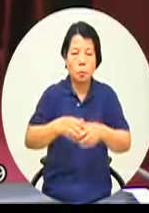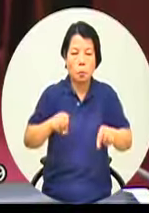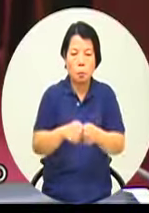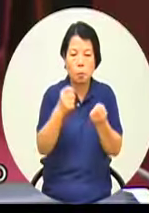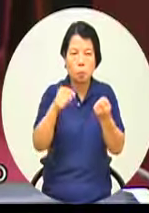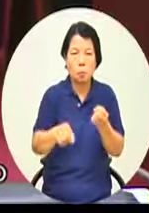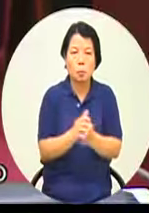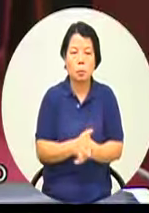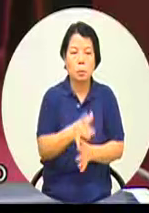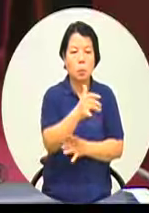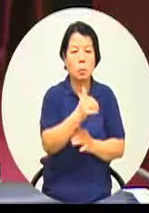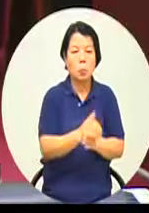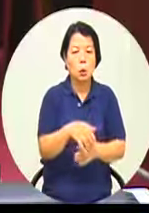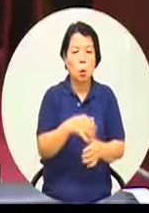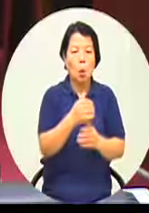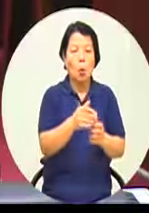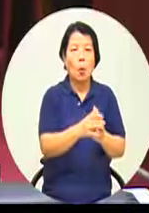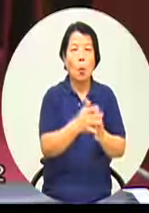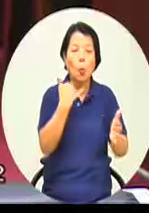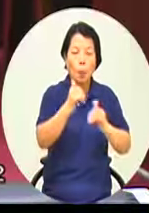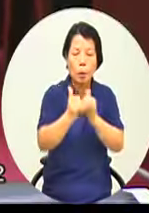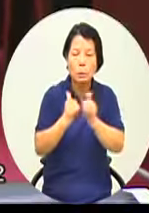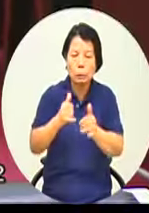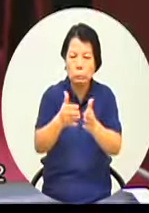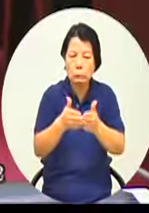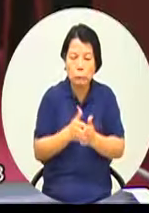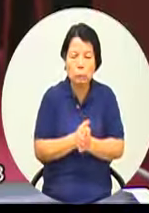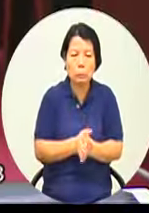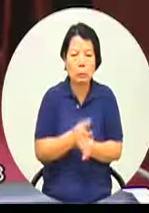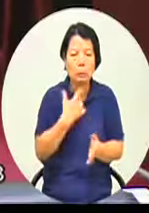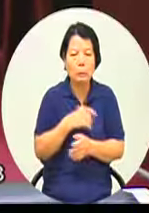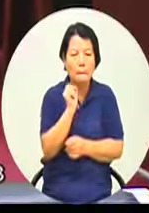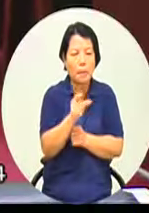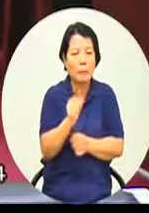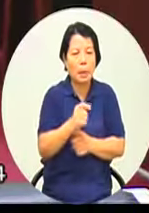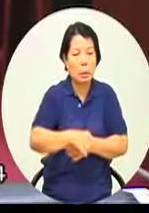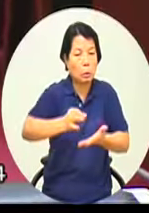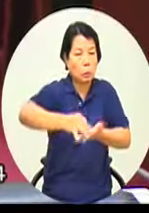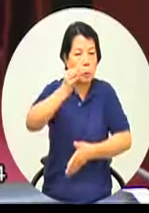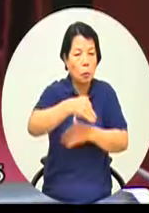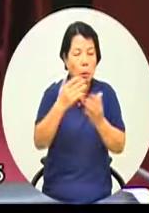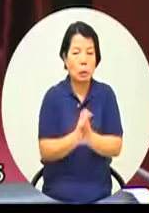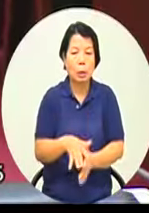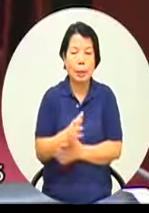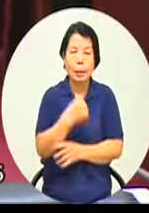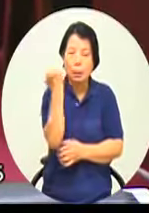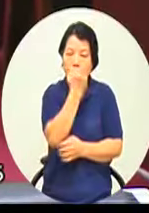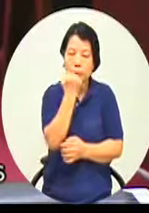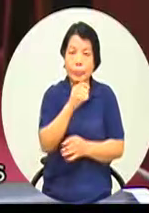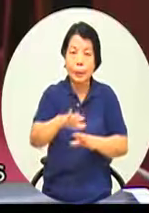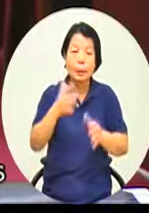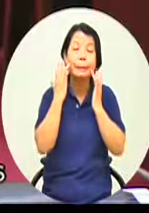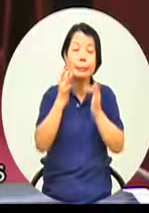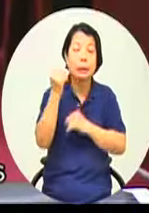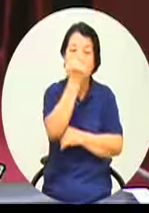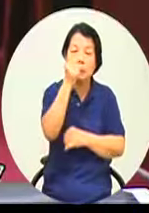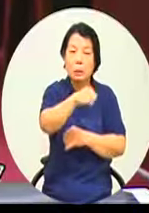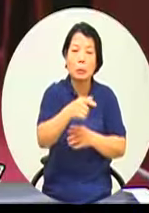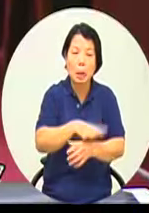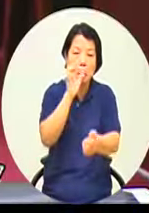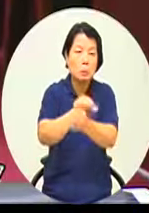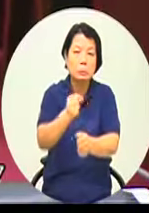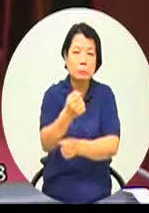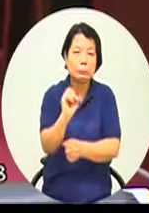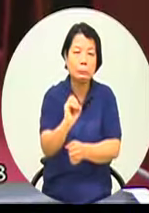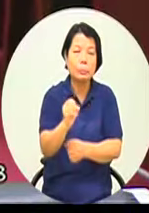消费者叫苦连天，包括我们现在抓不到菜虫，第一个我们的农民如何自保，怎么样去保障我们消费者